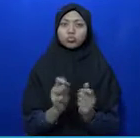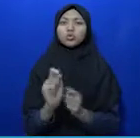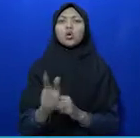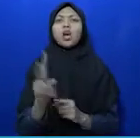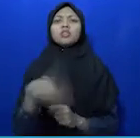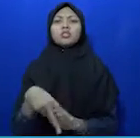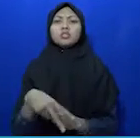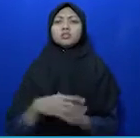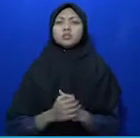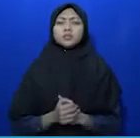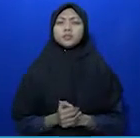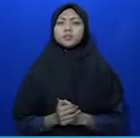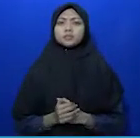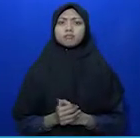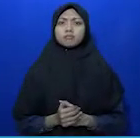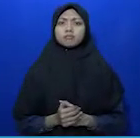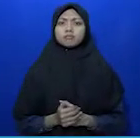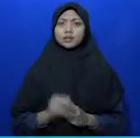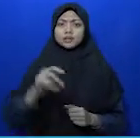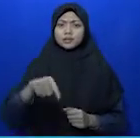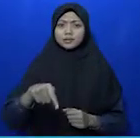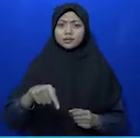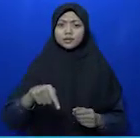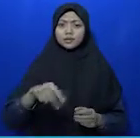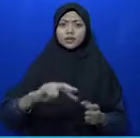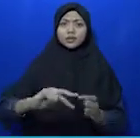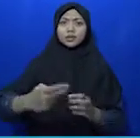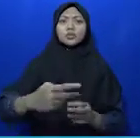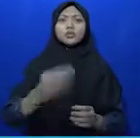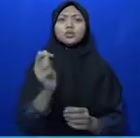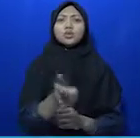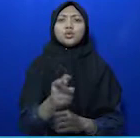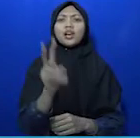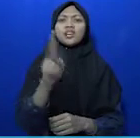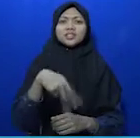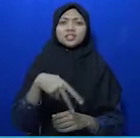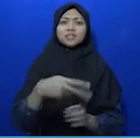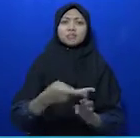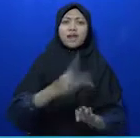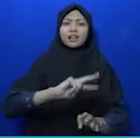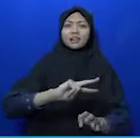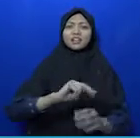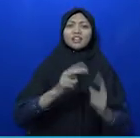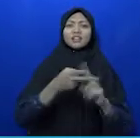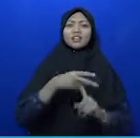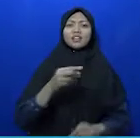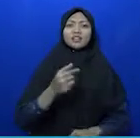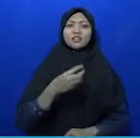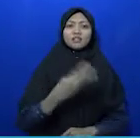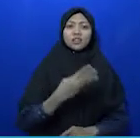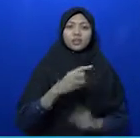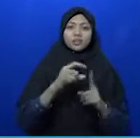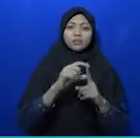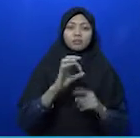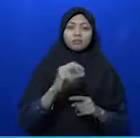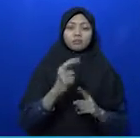Hasan dijual kembali ke Freeport. Jadi harus yang sama dengan strategi sell and buyback